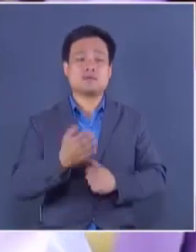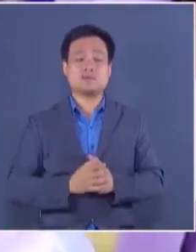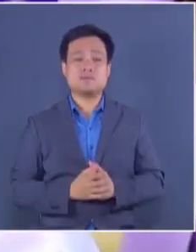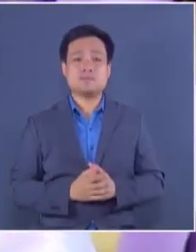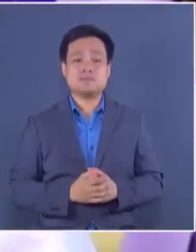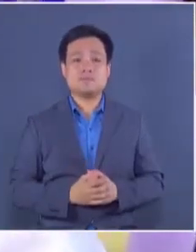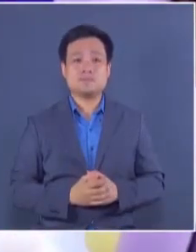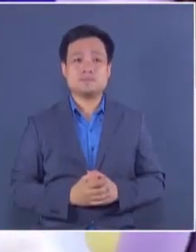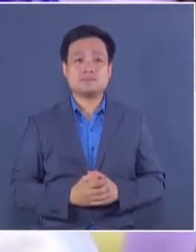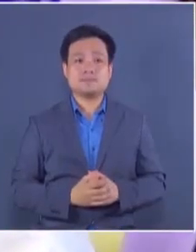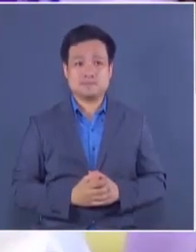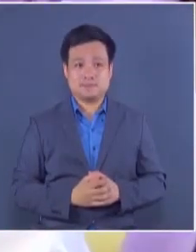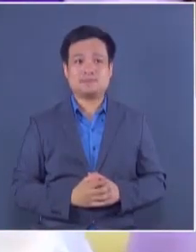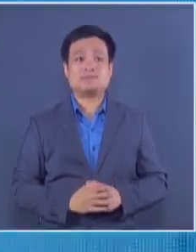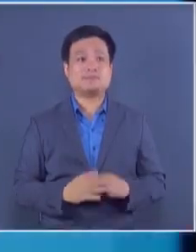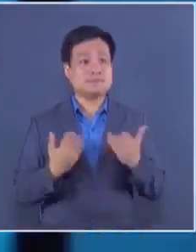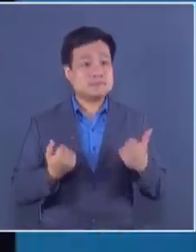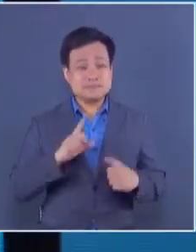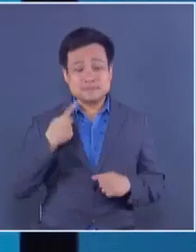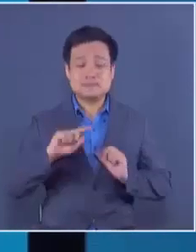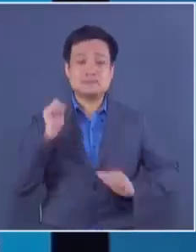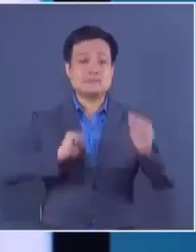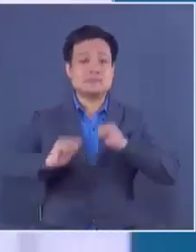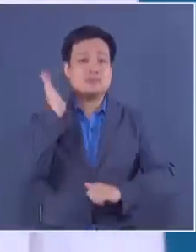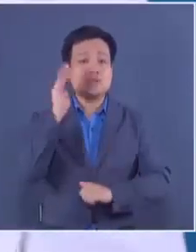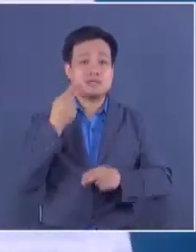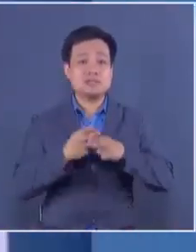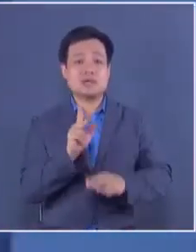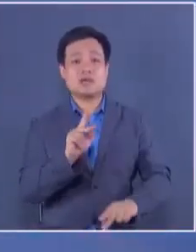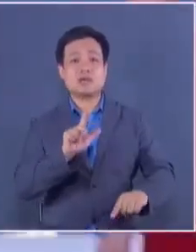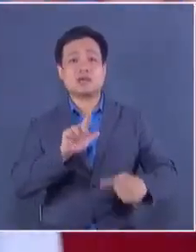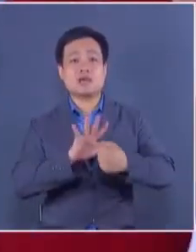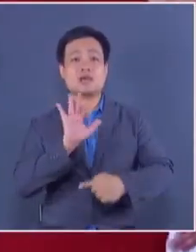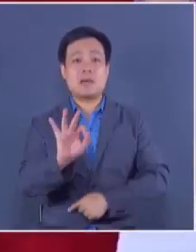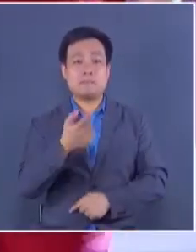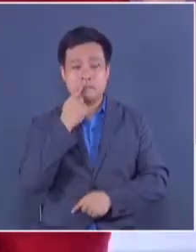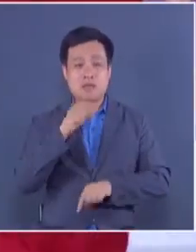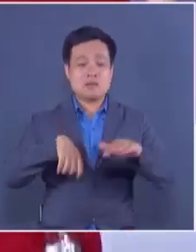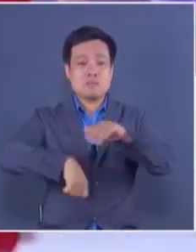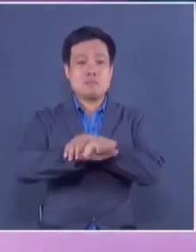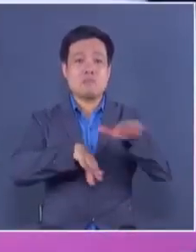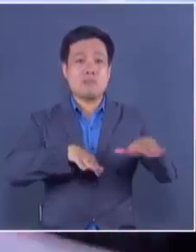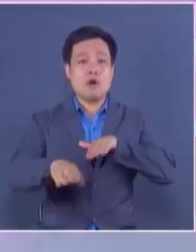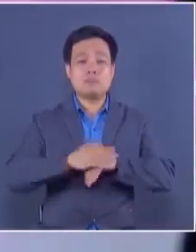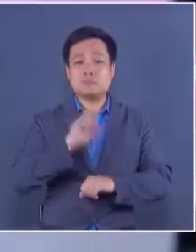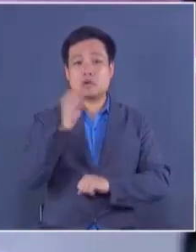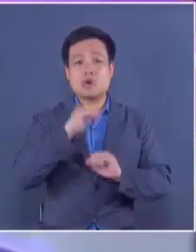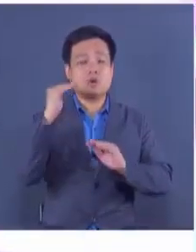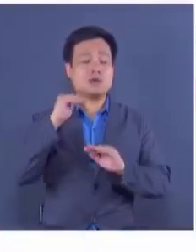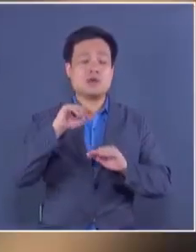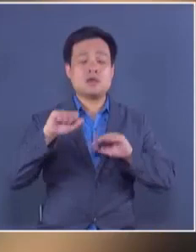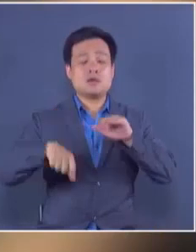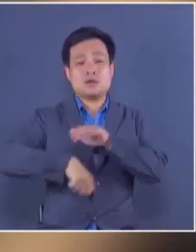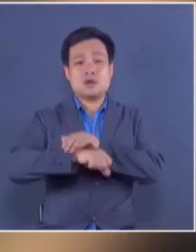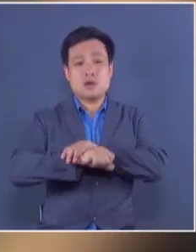ออกอาการปลื้มไม่น้อยเลยนะคะเมื่อนักแสดงหนุ่มสุดฮอตกรัฟคณาวุฒิได้ร่วมฟาดแข้งลงสนามเล่นฟุตบอลกับแจ็คสันหวังแบบใกล้ชิด